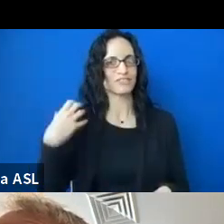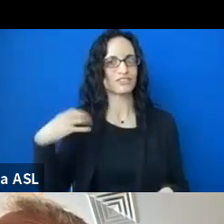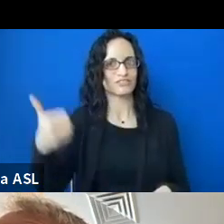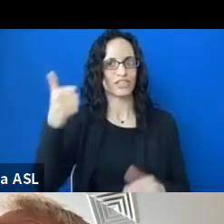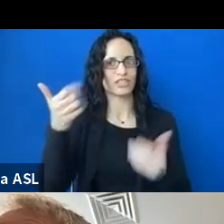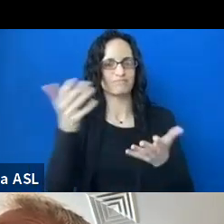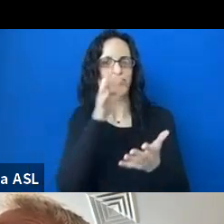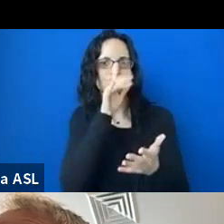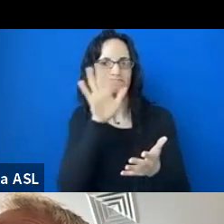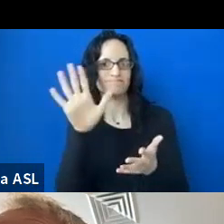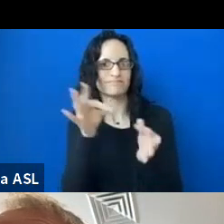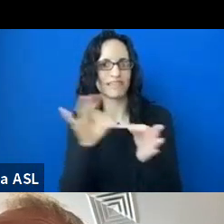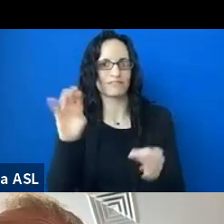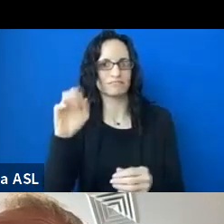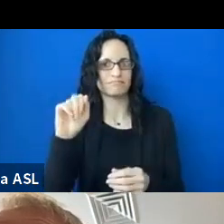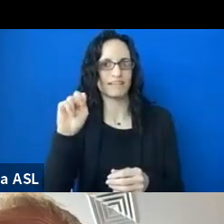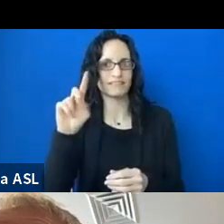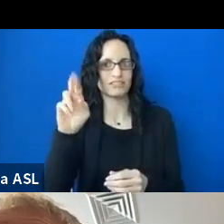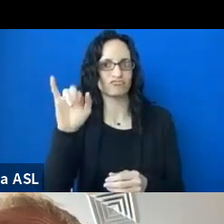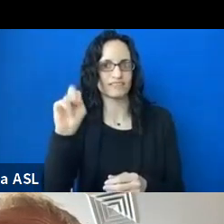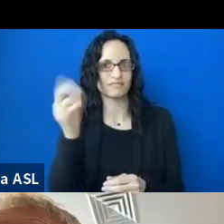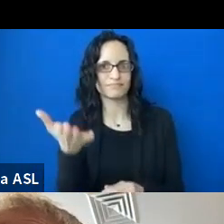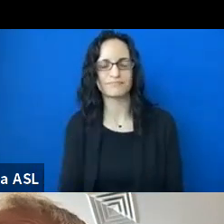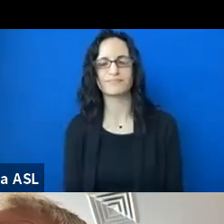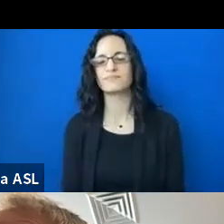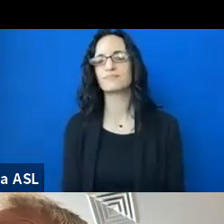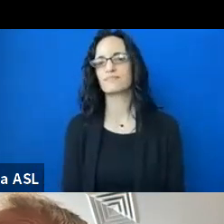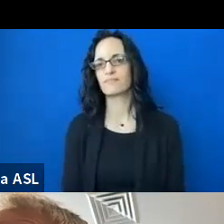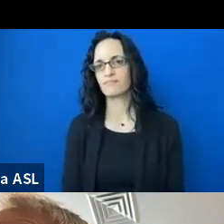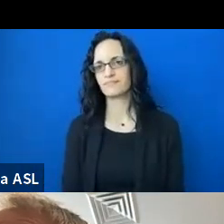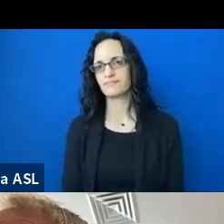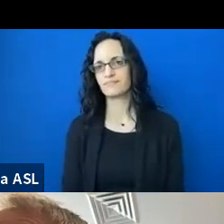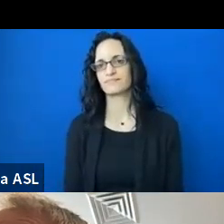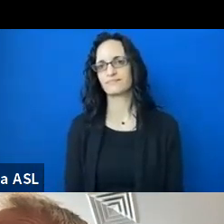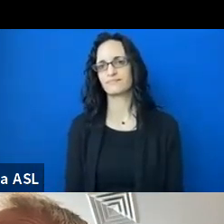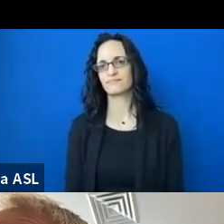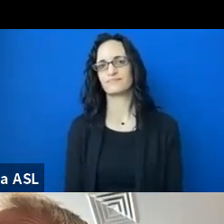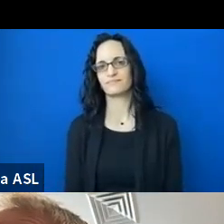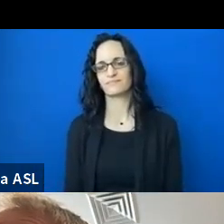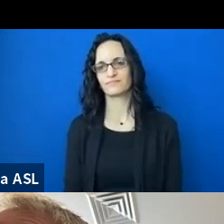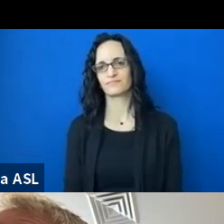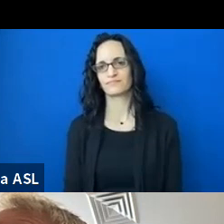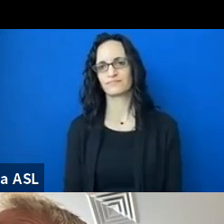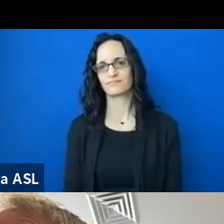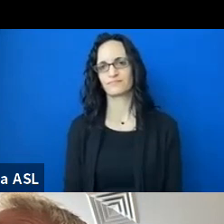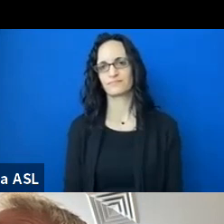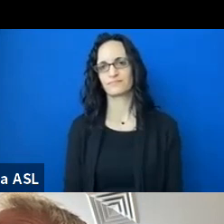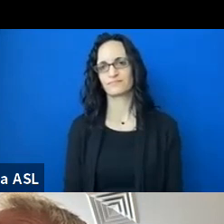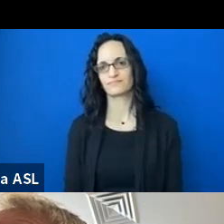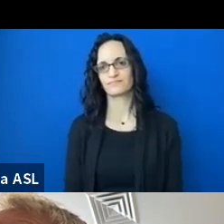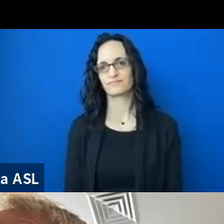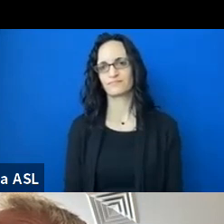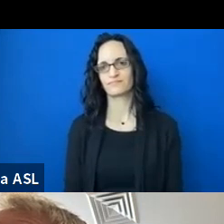我是你们的普通话翻译。待会呢，你就可以在这个屏幕下方看到有一个地球仪的图标，然后你点这个地球仪的图